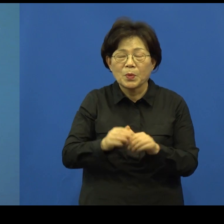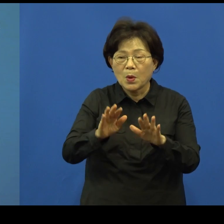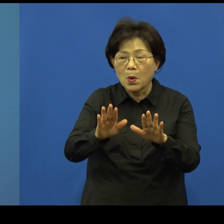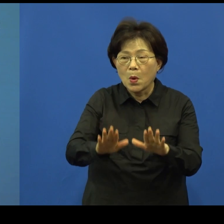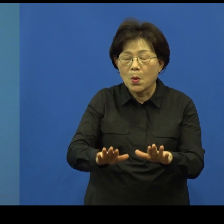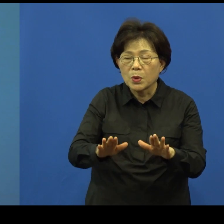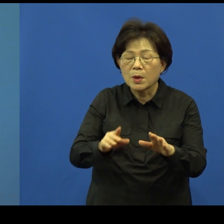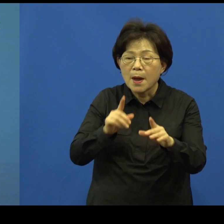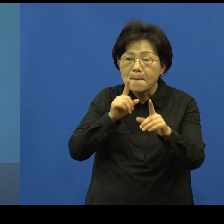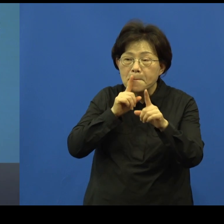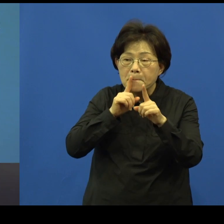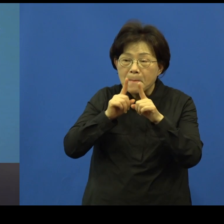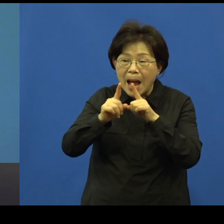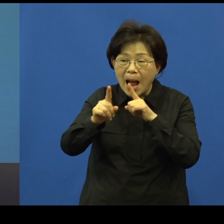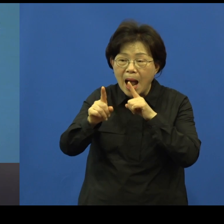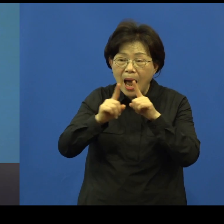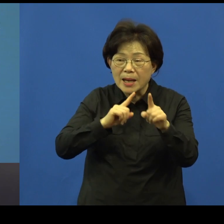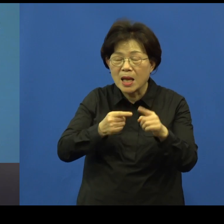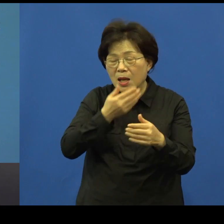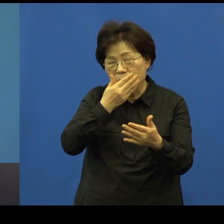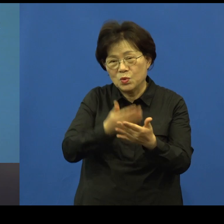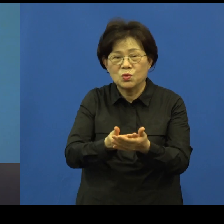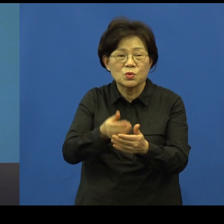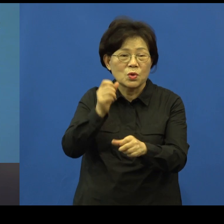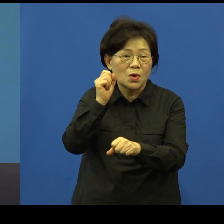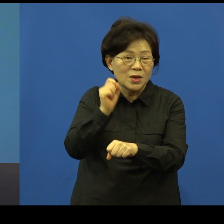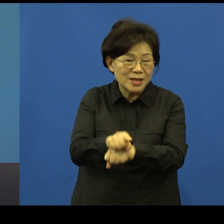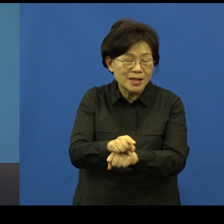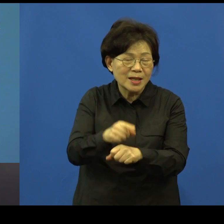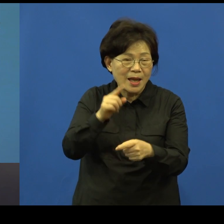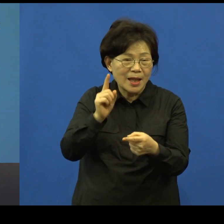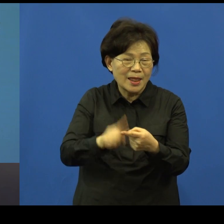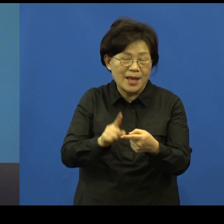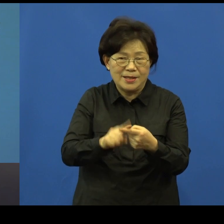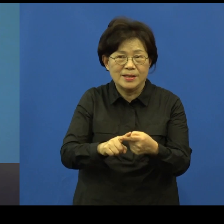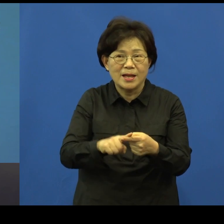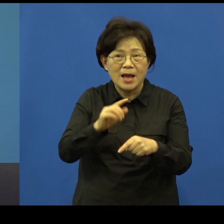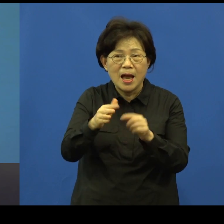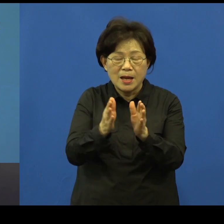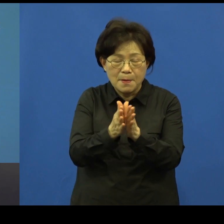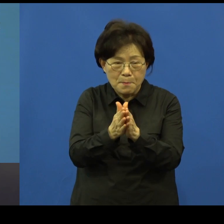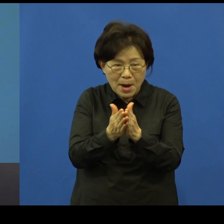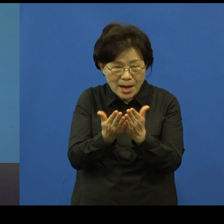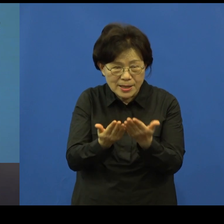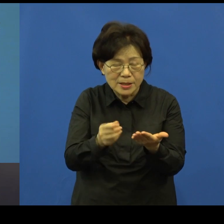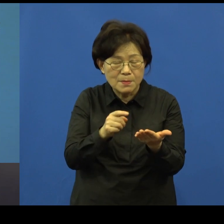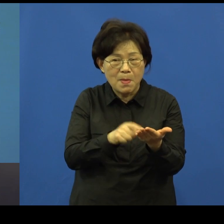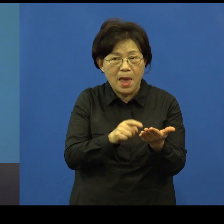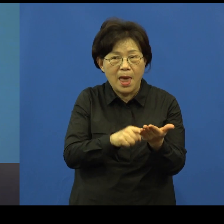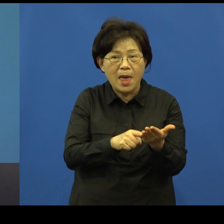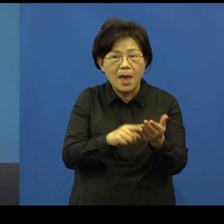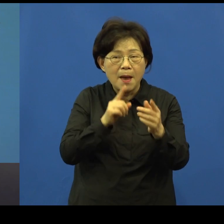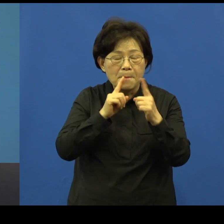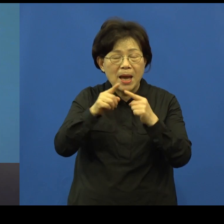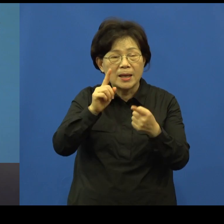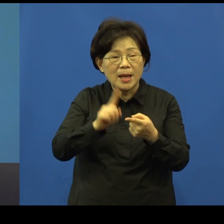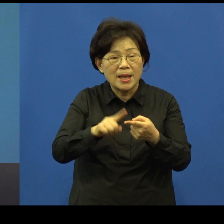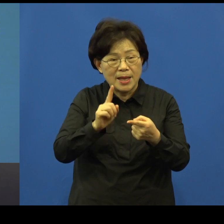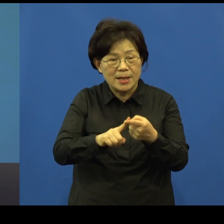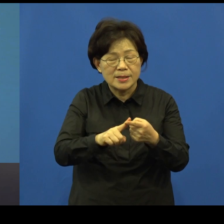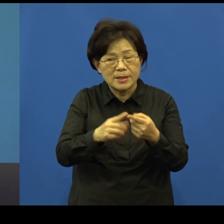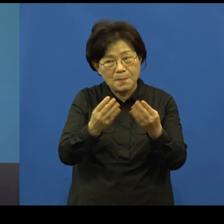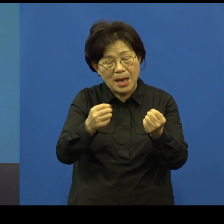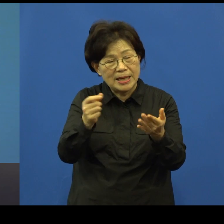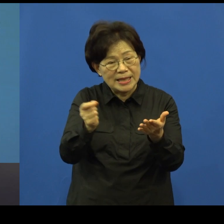자, 오늘은 말의 중요성, 이 말의 중요성, 성경에는 이 말의 중요성을 많이